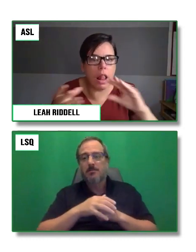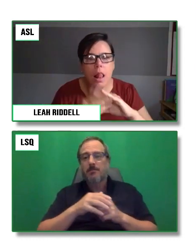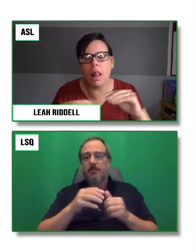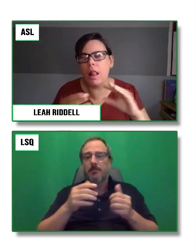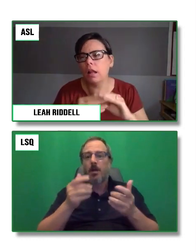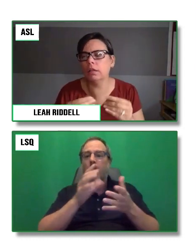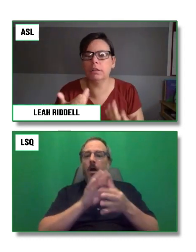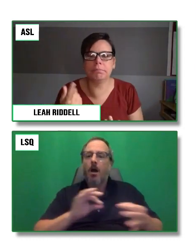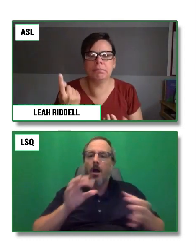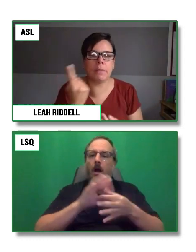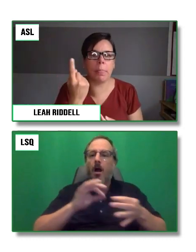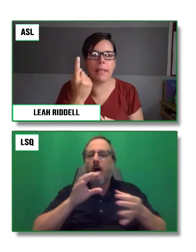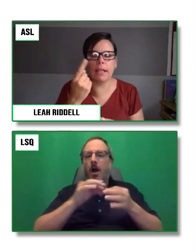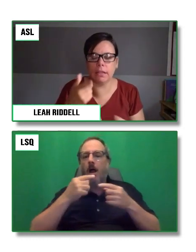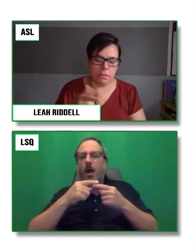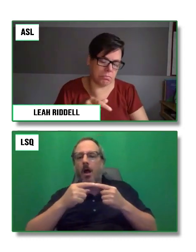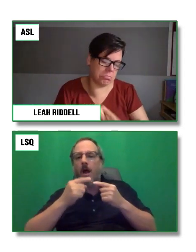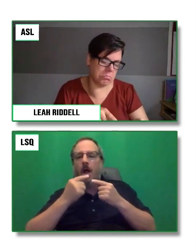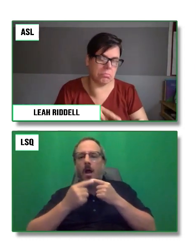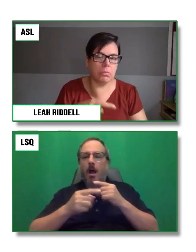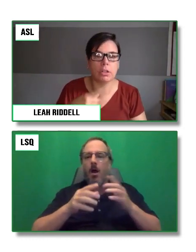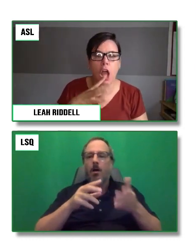points d'information.